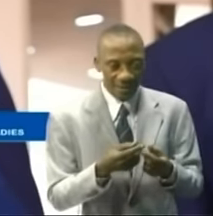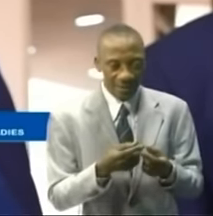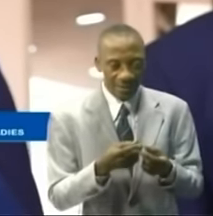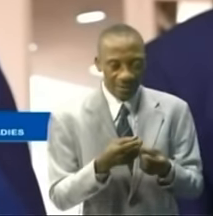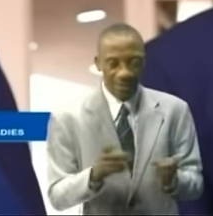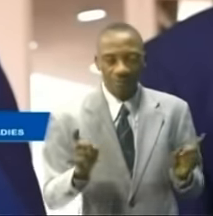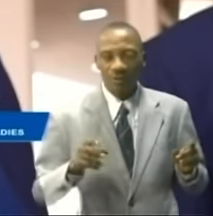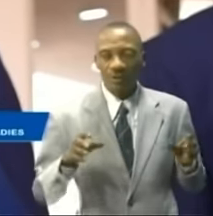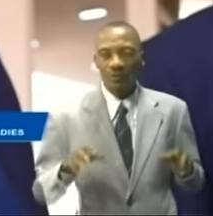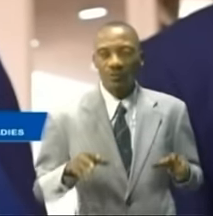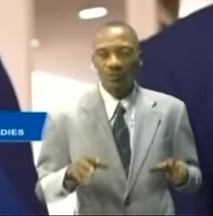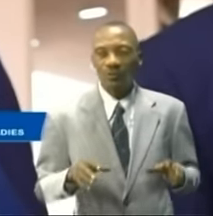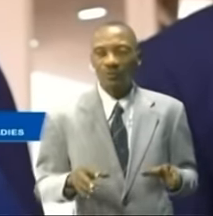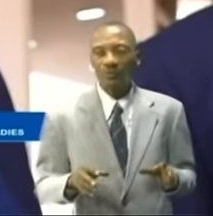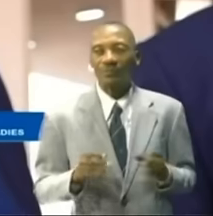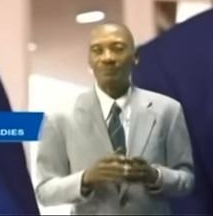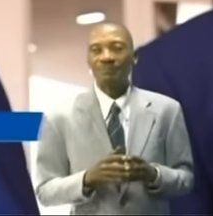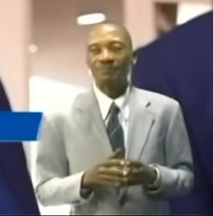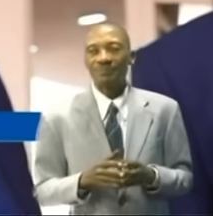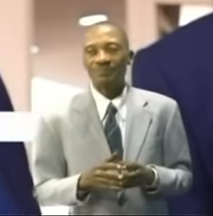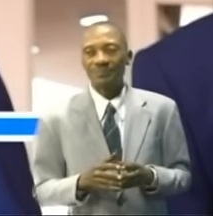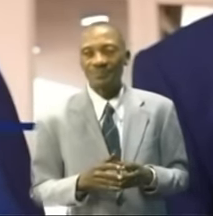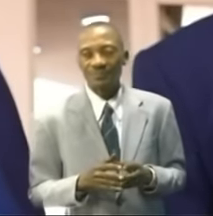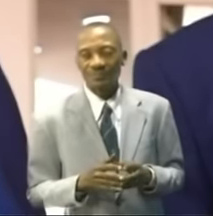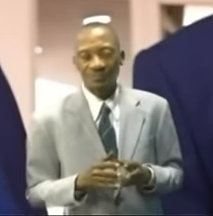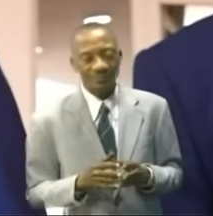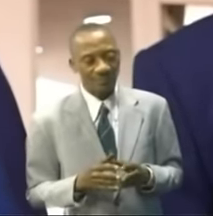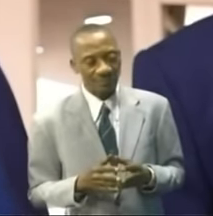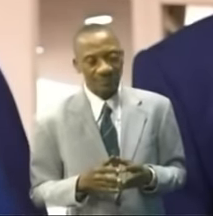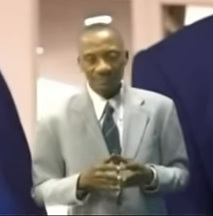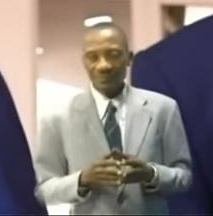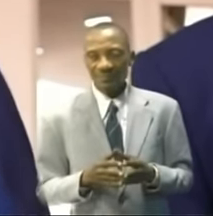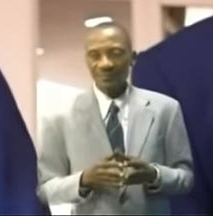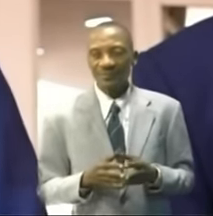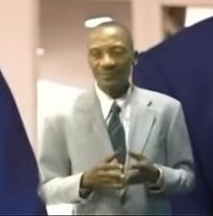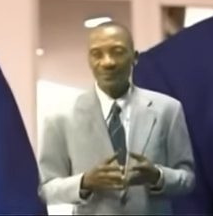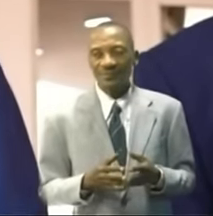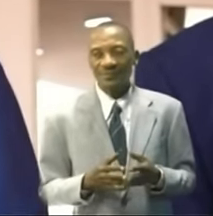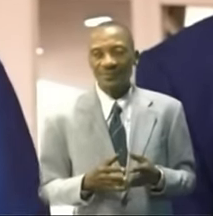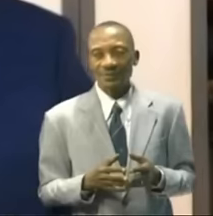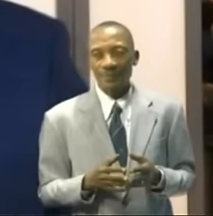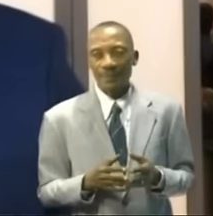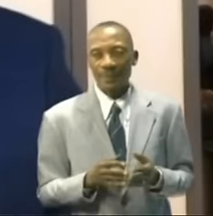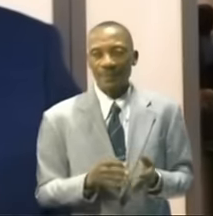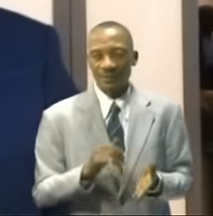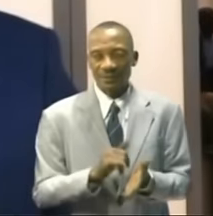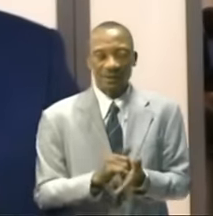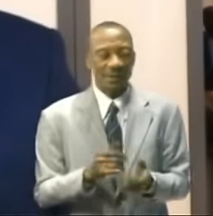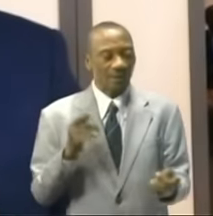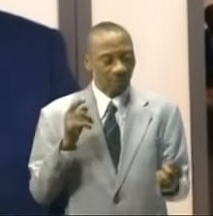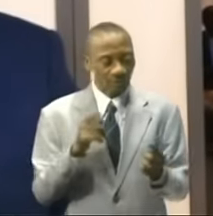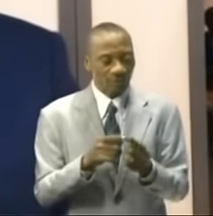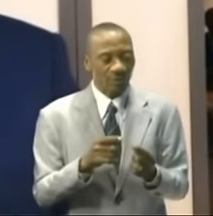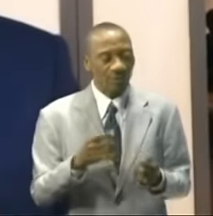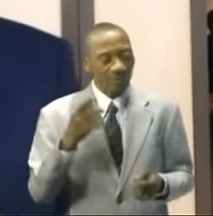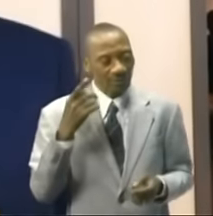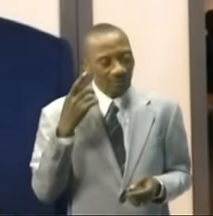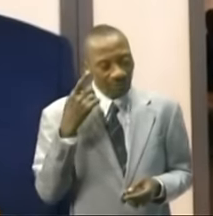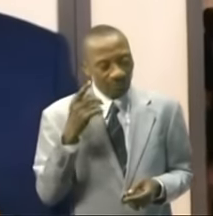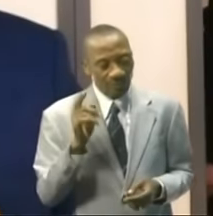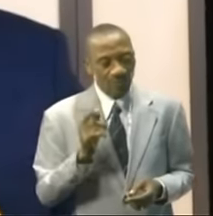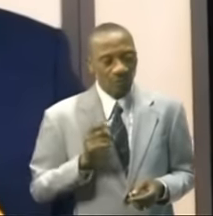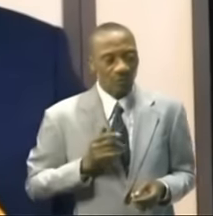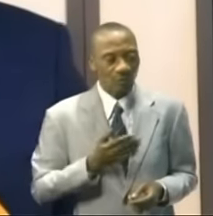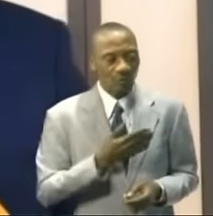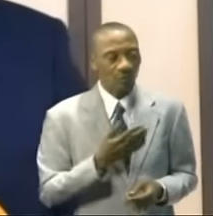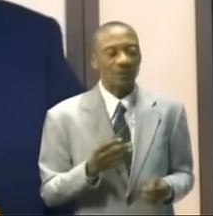pensons que nous avons tous les outils combinés qui pourraient faire que nous puissions renverser la vapeur. Déjà, la fin de la semaine prochaine, le premier